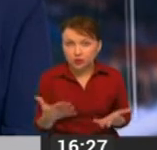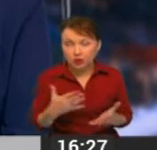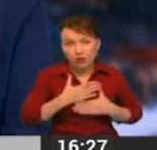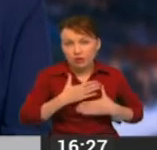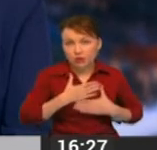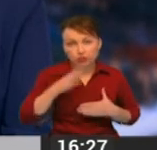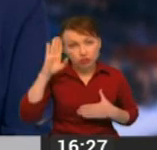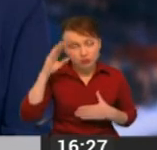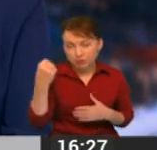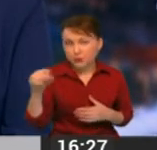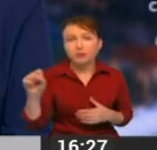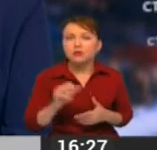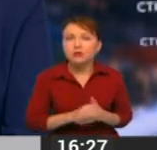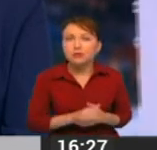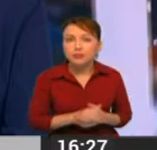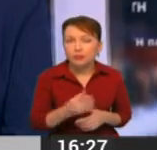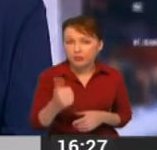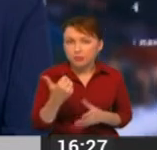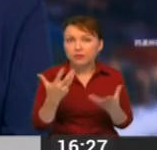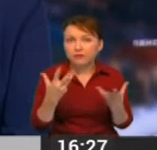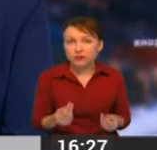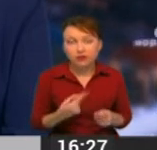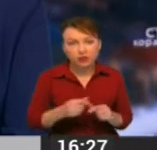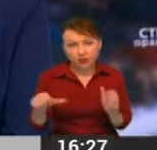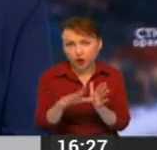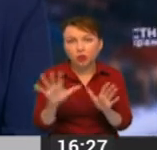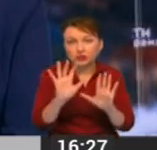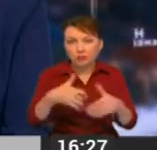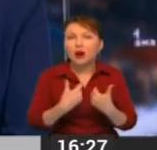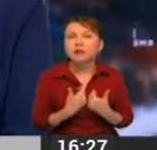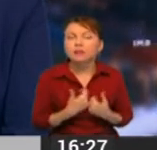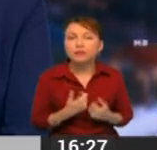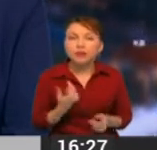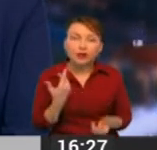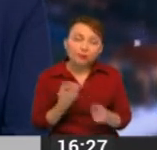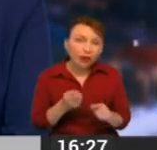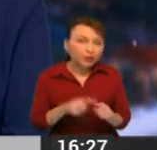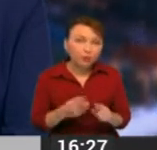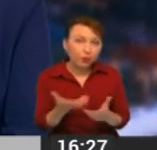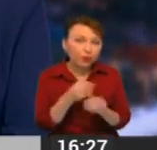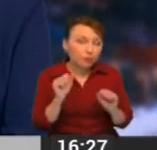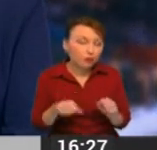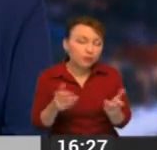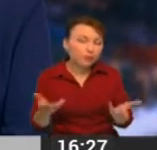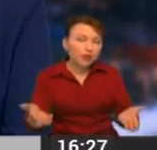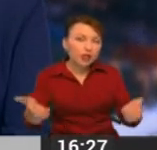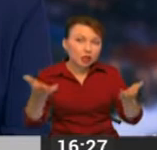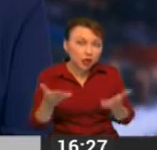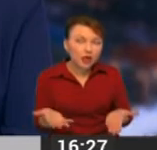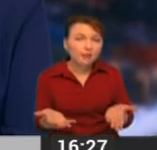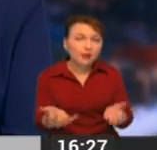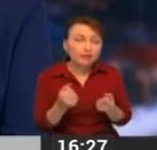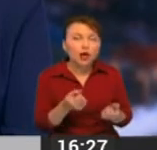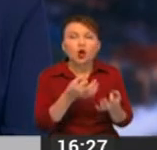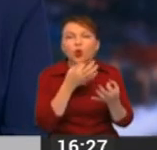ребята победили. Они в первый день этот рекорд забрали. И поэтому мы можем приглашаем и можем принимать